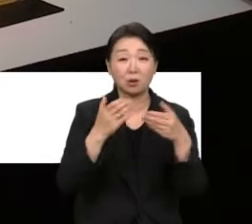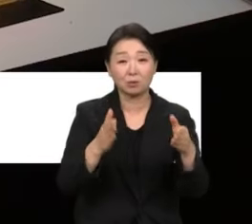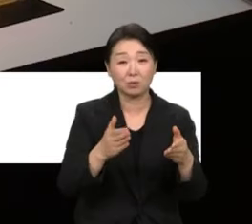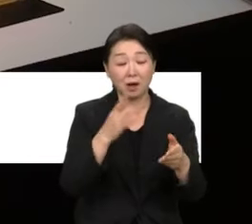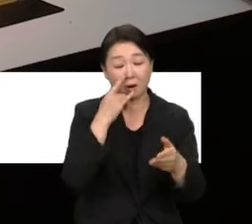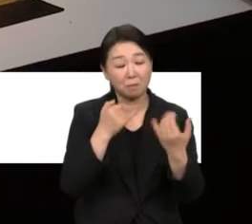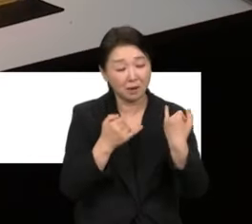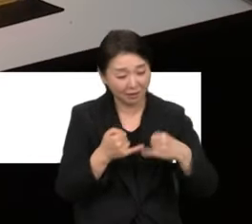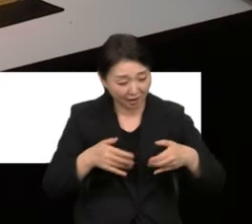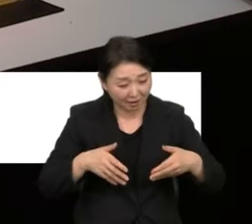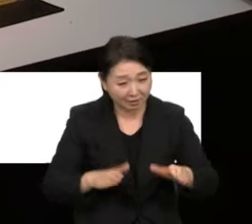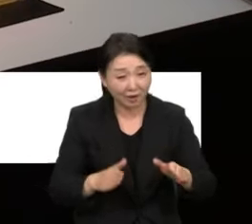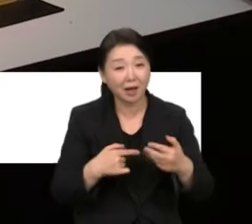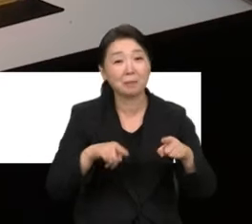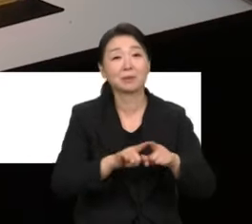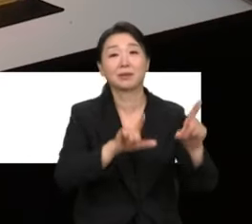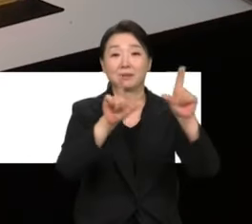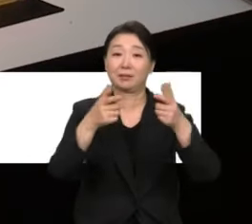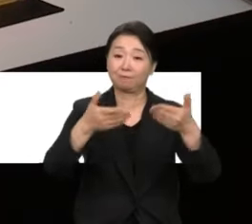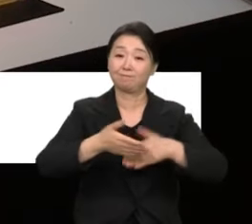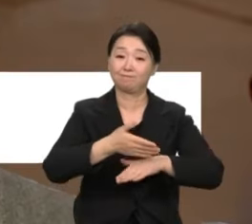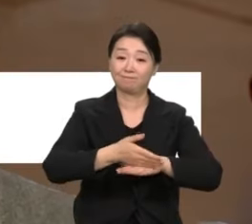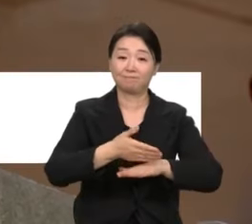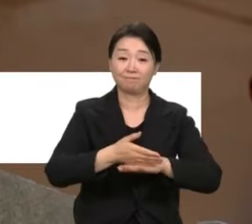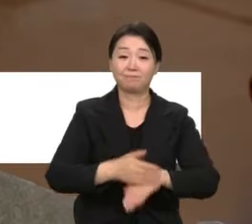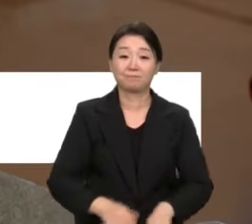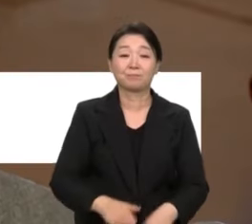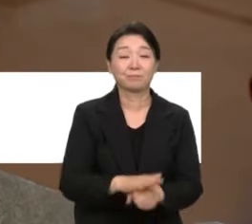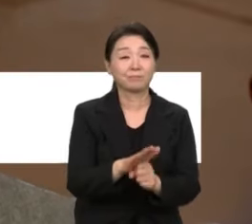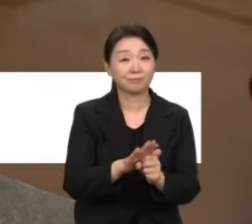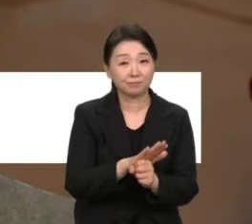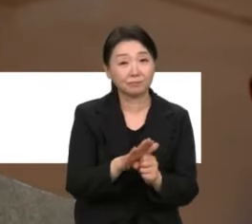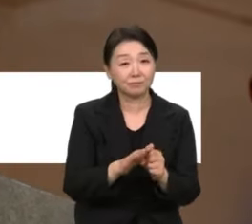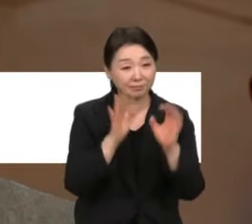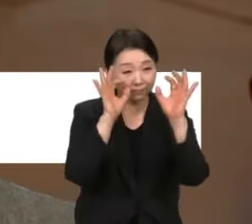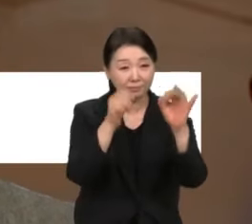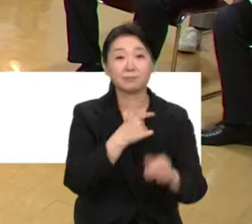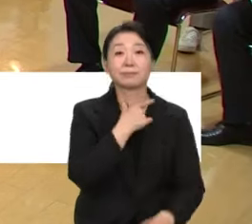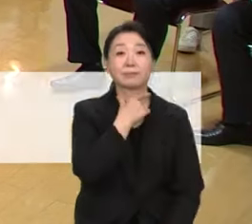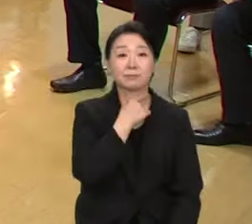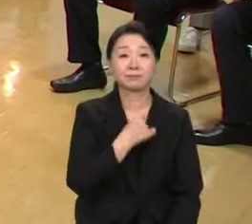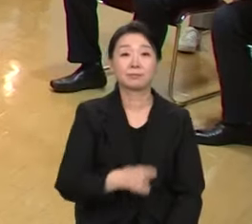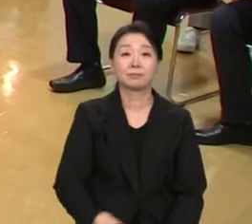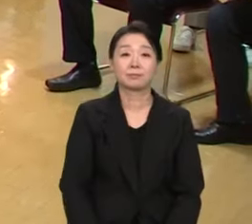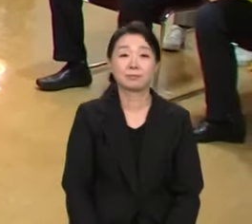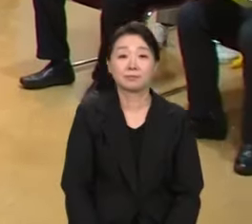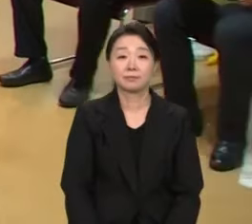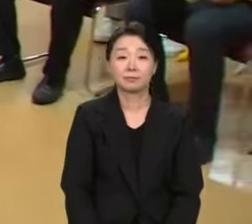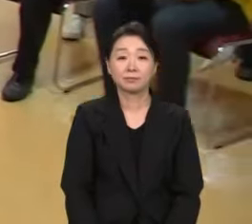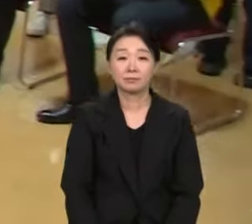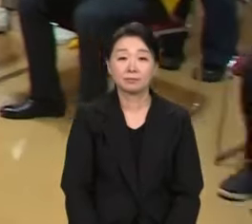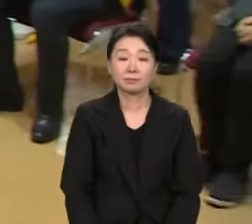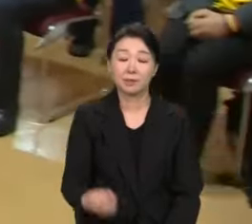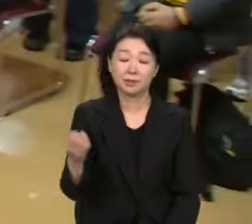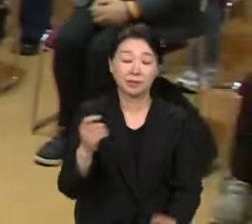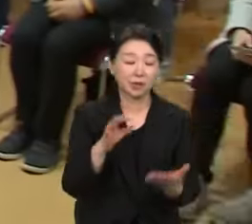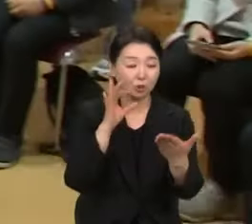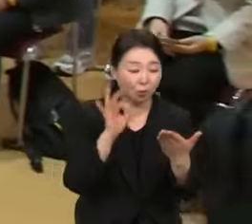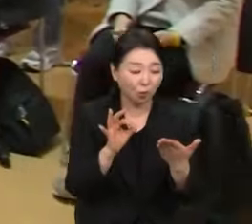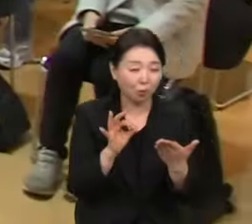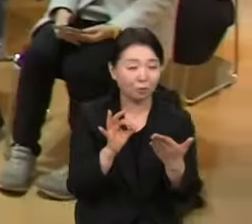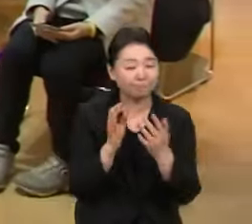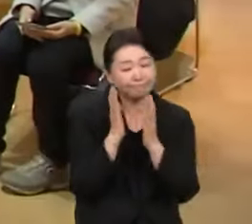같이 살아줘서 고맙고 사랑하고 보고 싶다. 수시로 꺼내보고 볼에